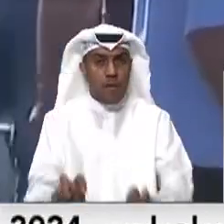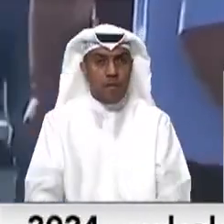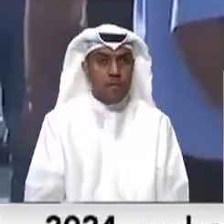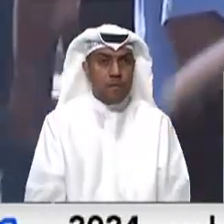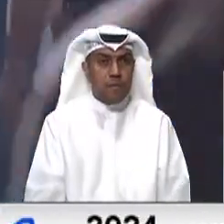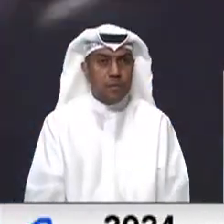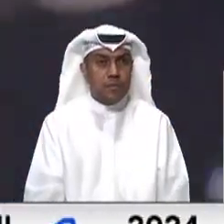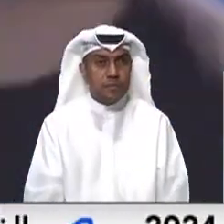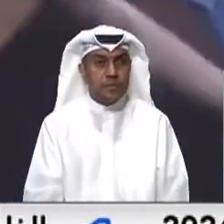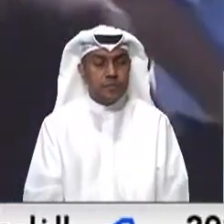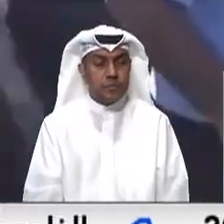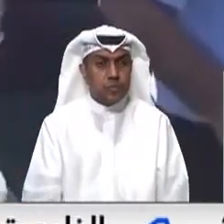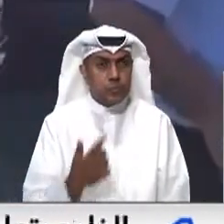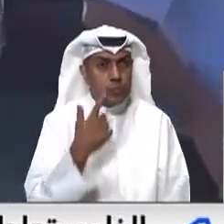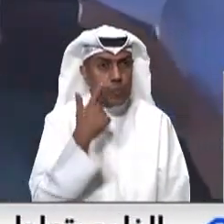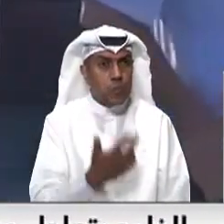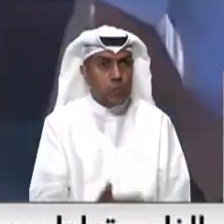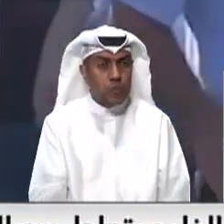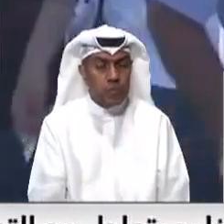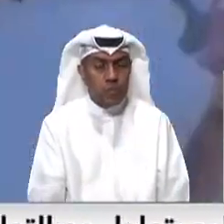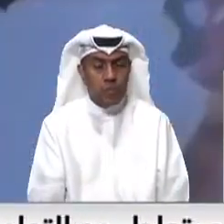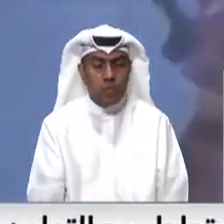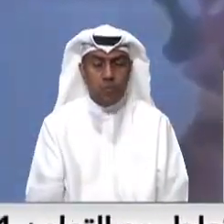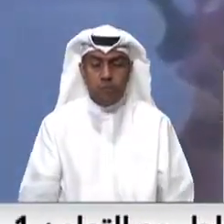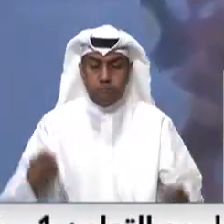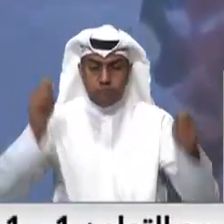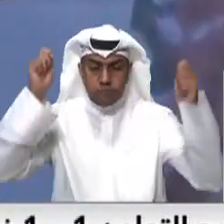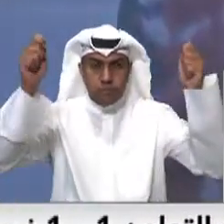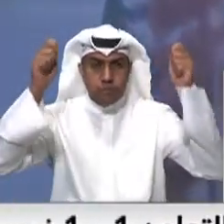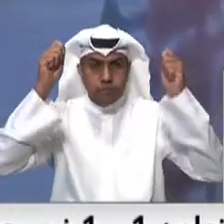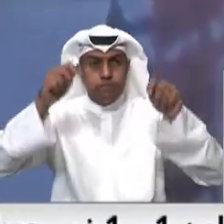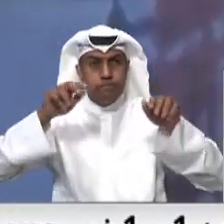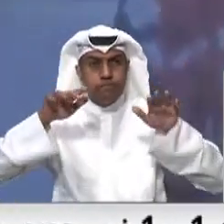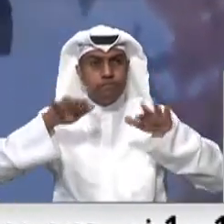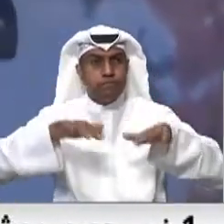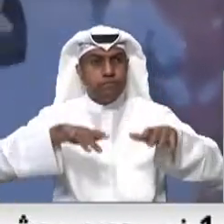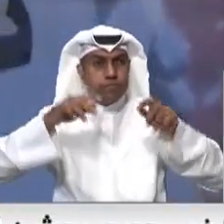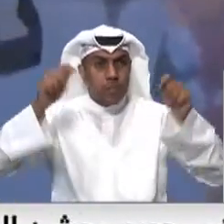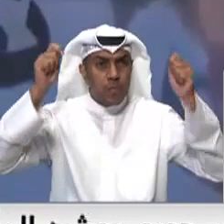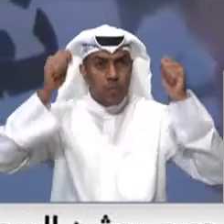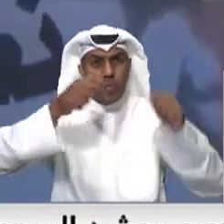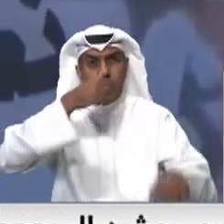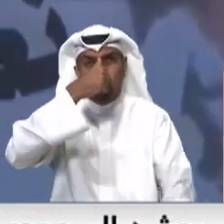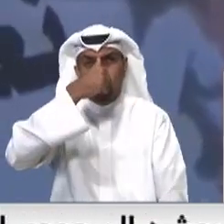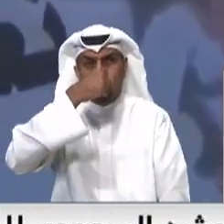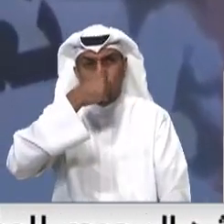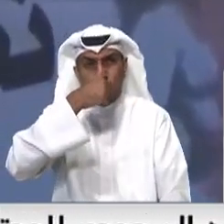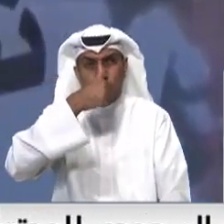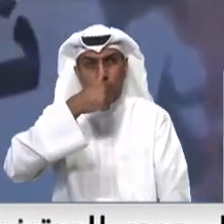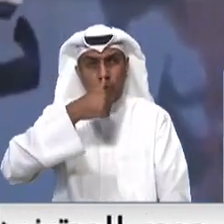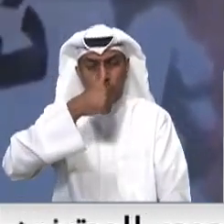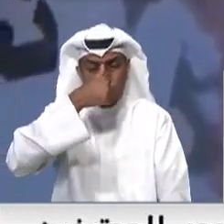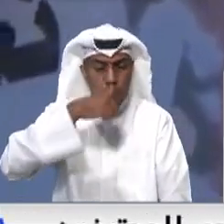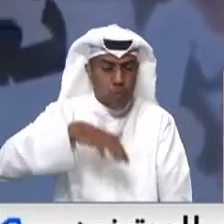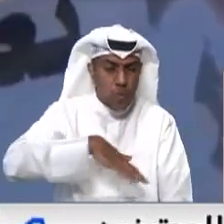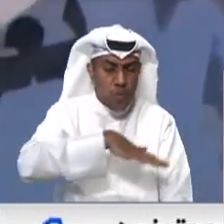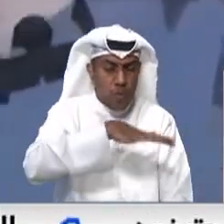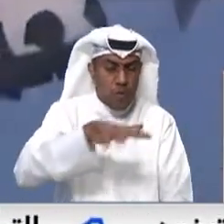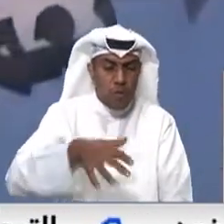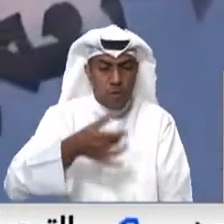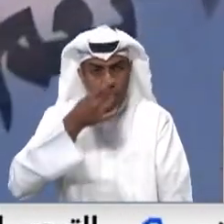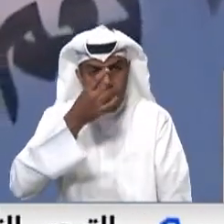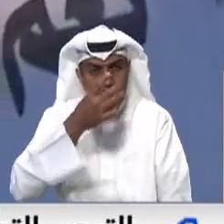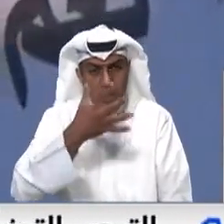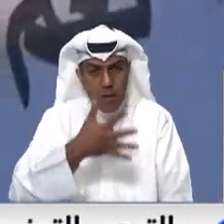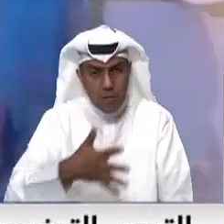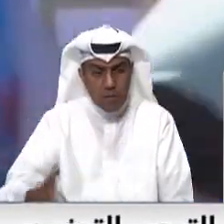20 على التوالي تتوالى التظاهرات والمسيرات التي تنطلق من مراكز مدن الضفة الغربية، هذه الجموع خرجت تنديدا بالعدوان